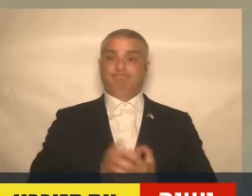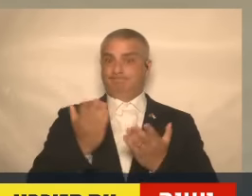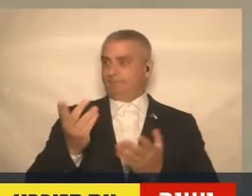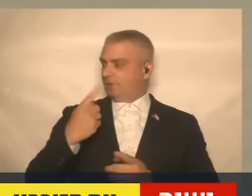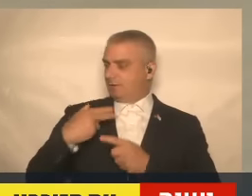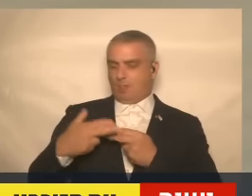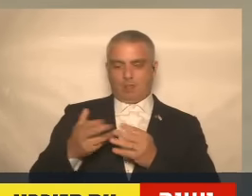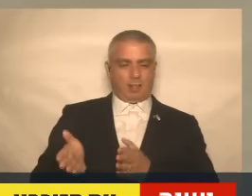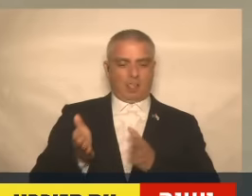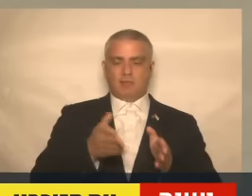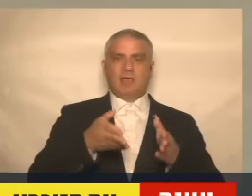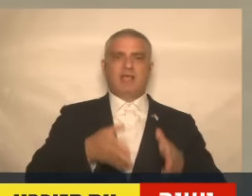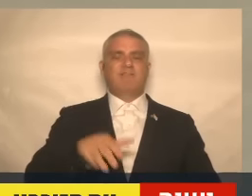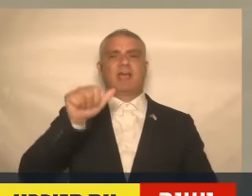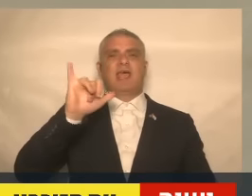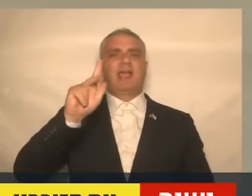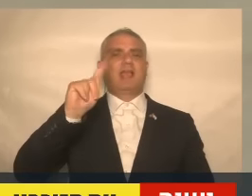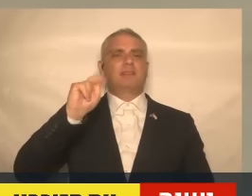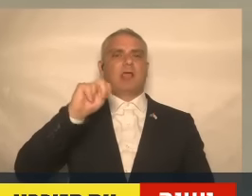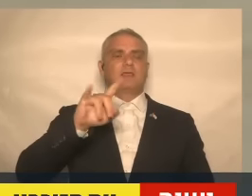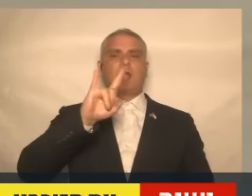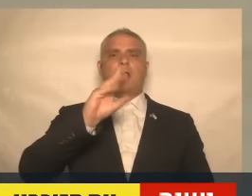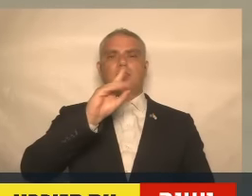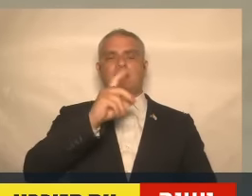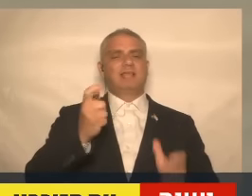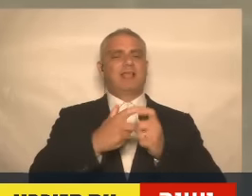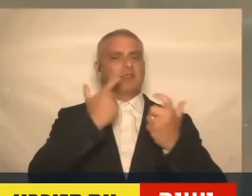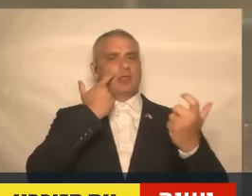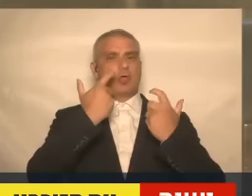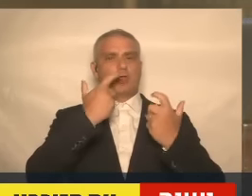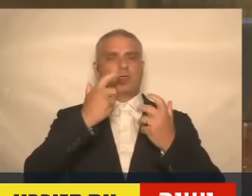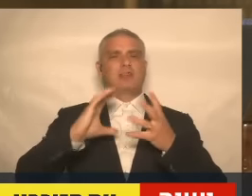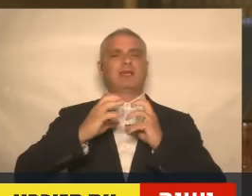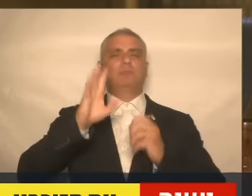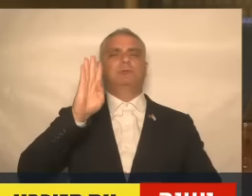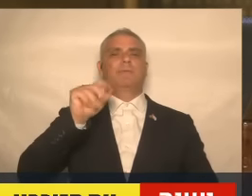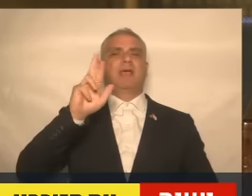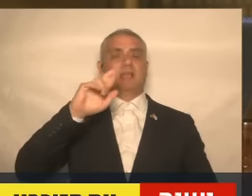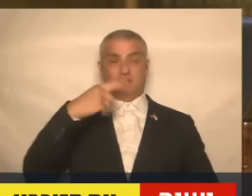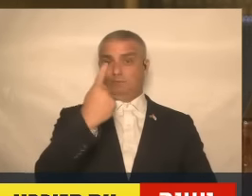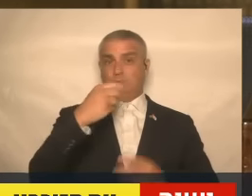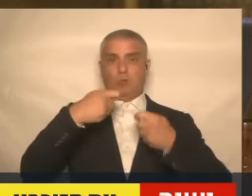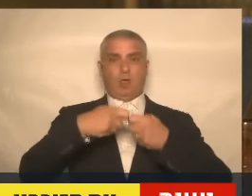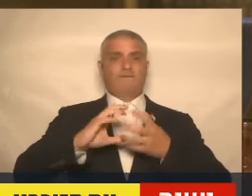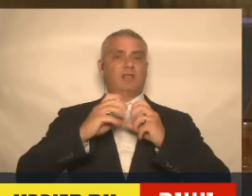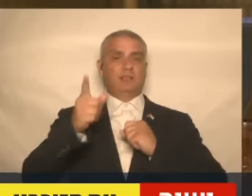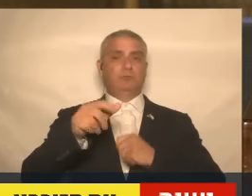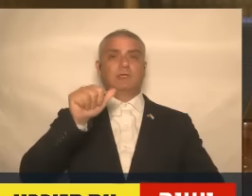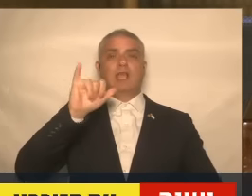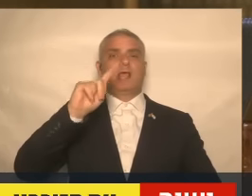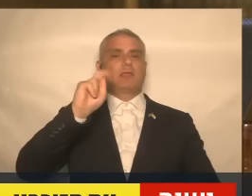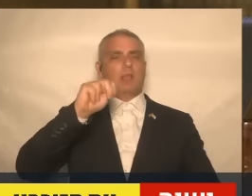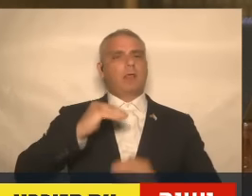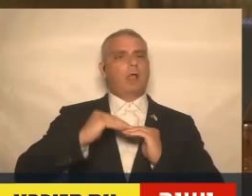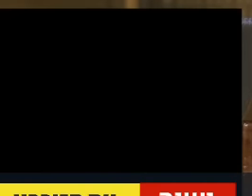והנה לא רחוק מהם קברו של איתן חדד, איש כיתת הכוננות מבארי ובן הקיבוץ. איתן